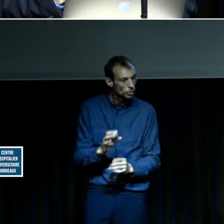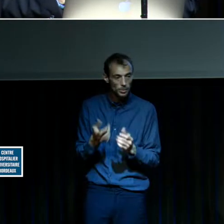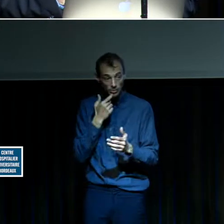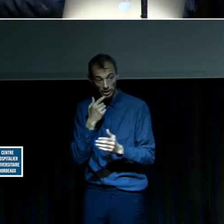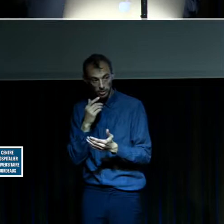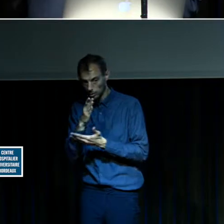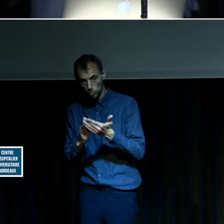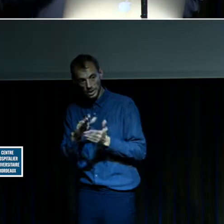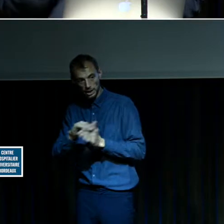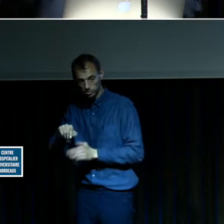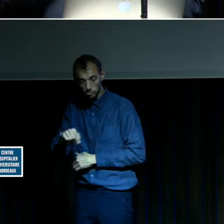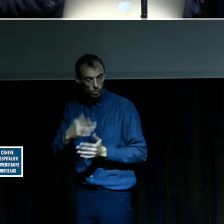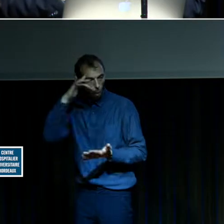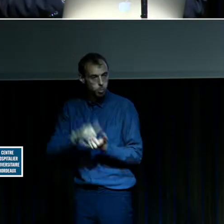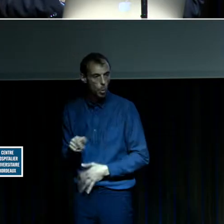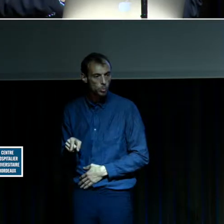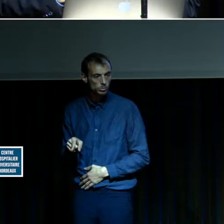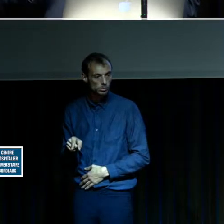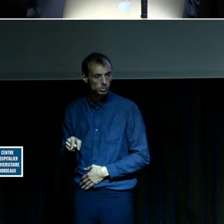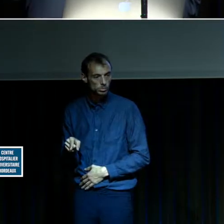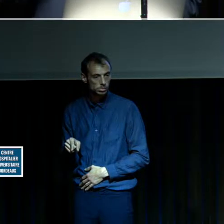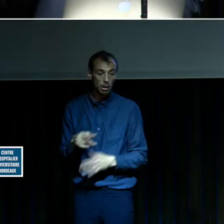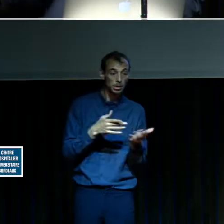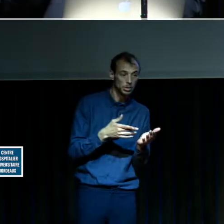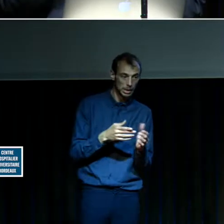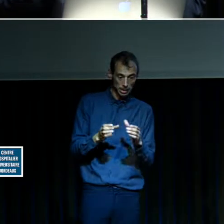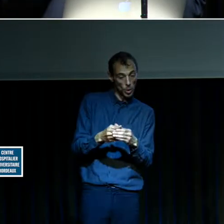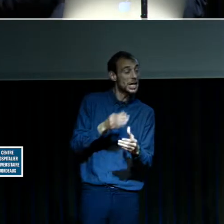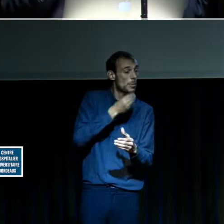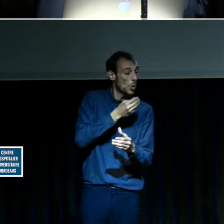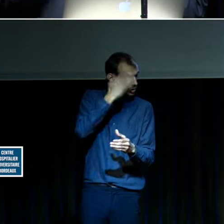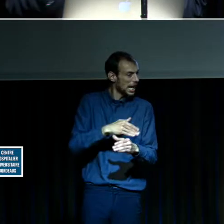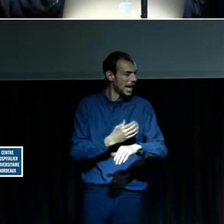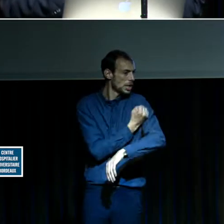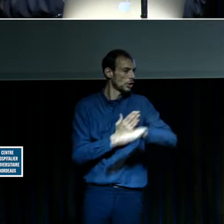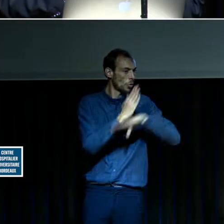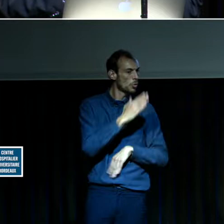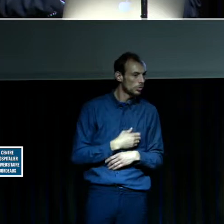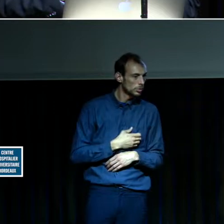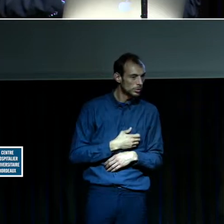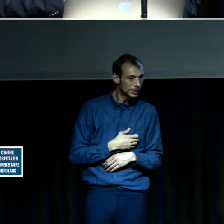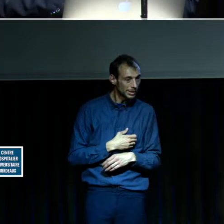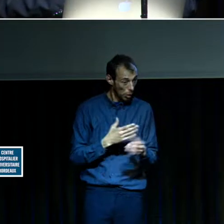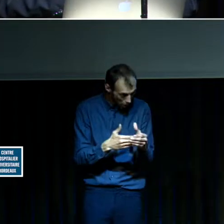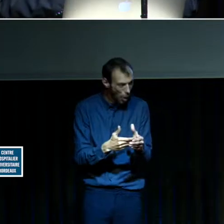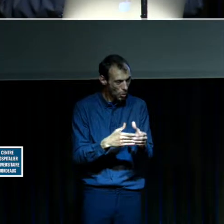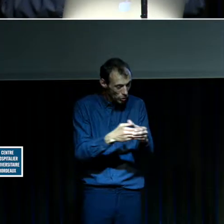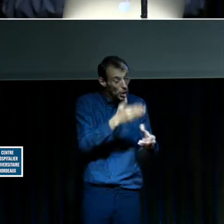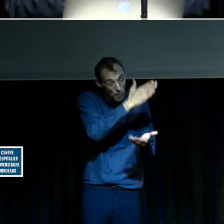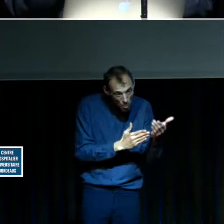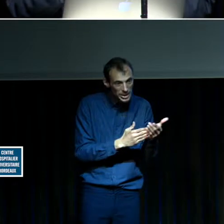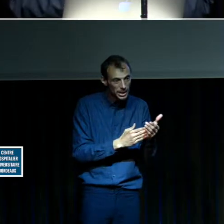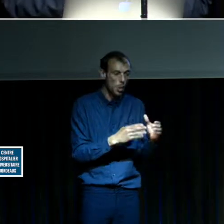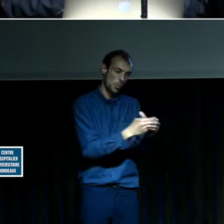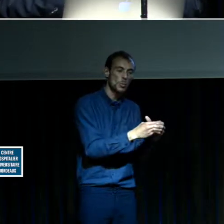pas. Et parmi la moitié qui sait qu'il est hypertendu, il n'y en a que la moitié qui prend comme il faut les traitements pour contrôler la tension artérielle. La tension artérielle, on